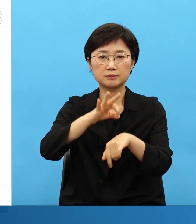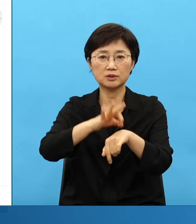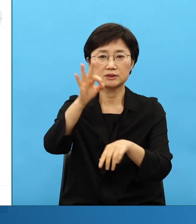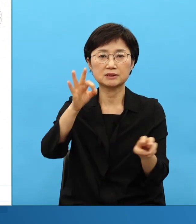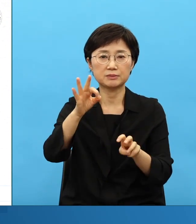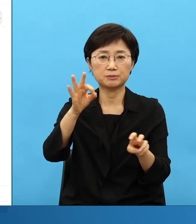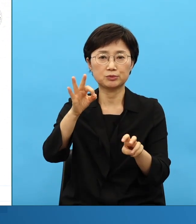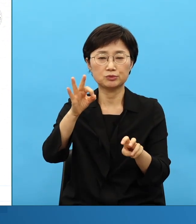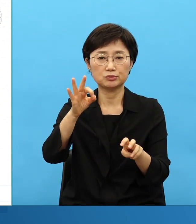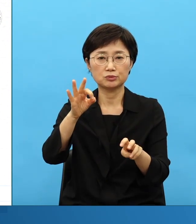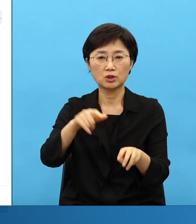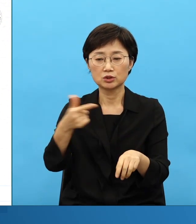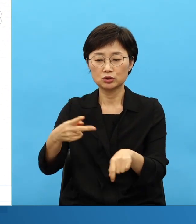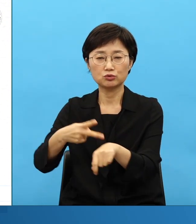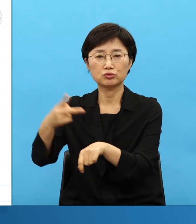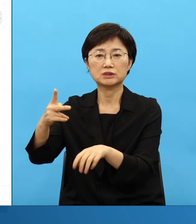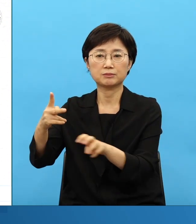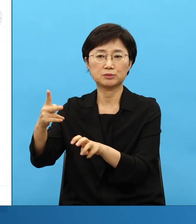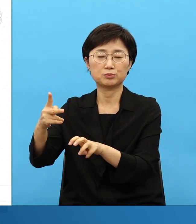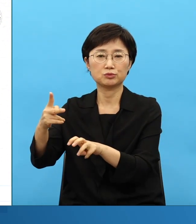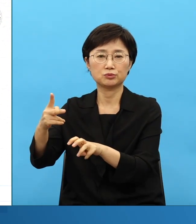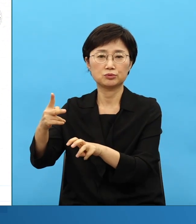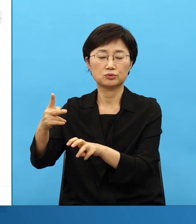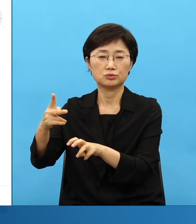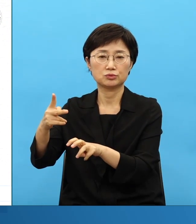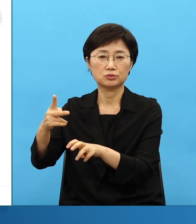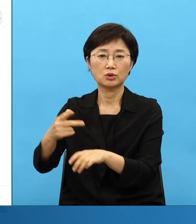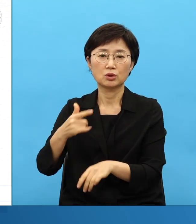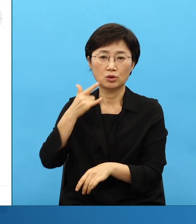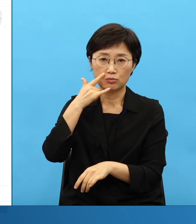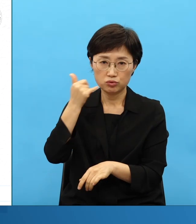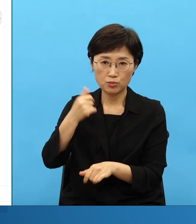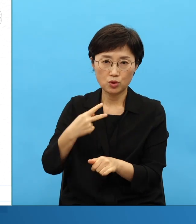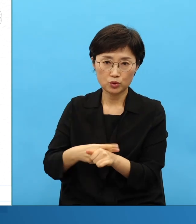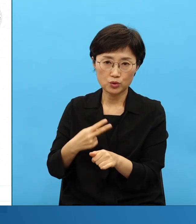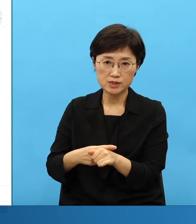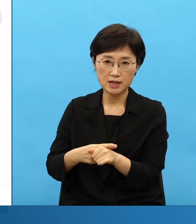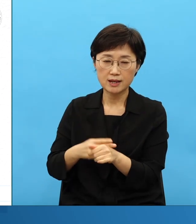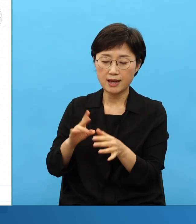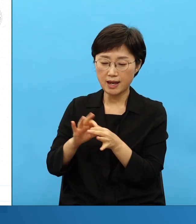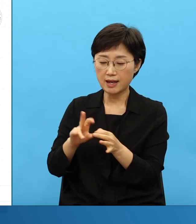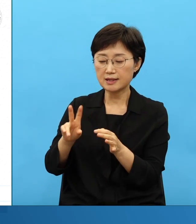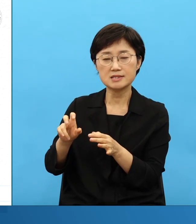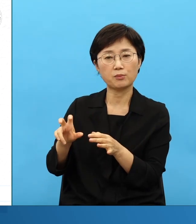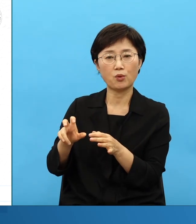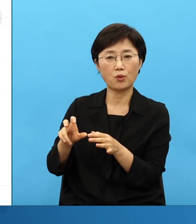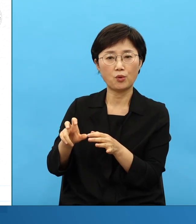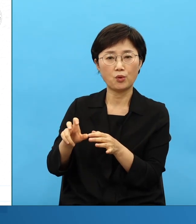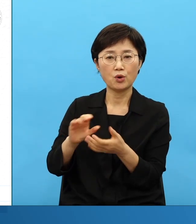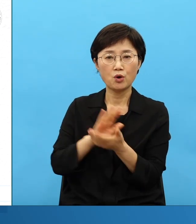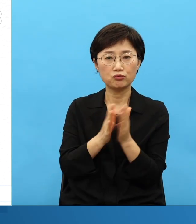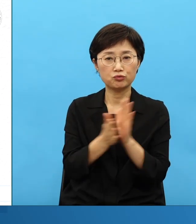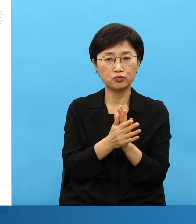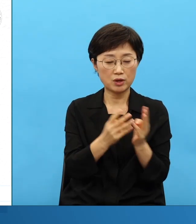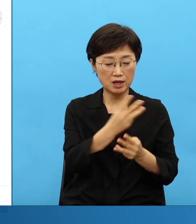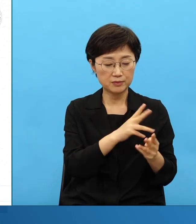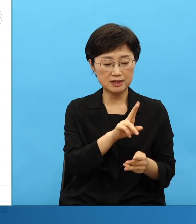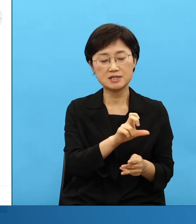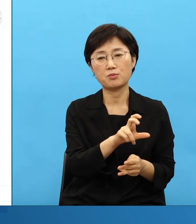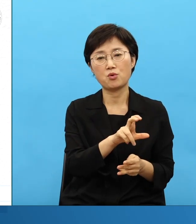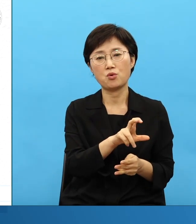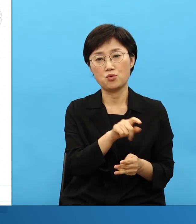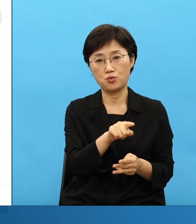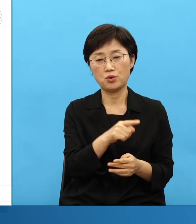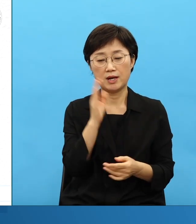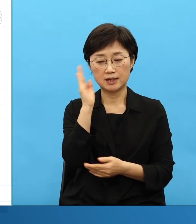이어 2강이 오후 2시 반에 진행되며 부모와 교사의 25시, 유아유치 랩넌트의 25시란 제목으로